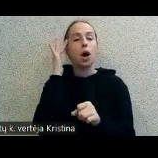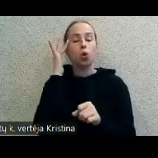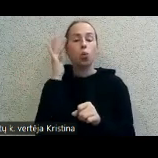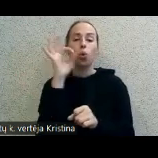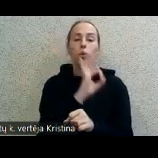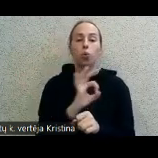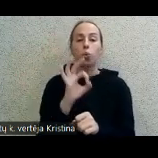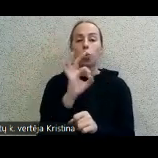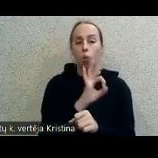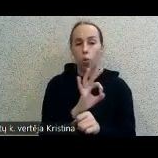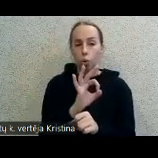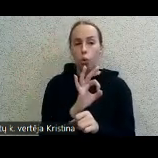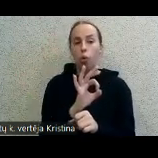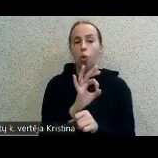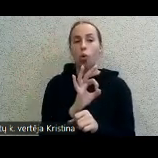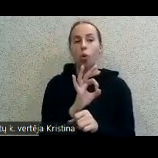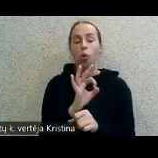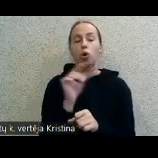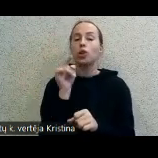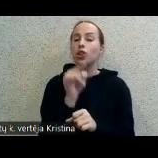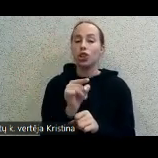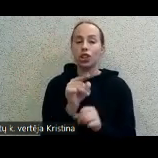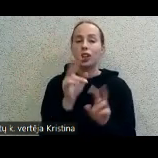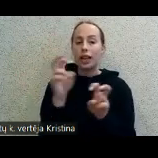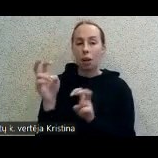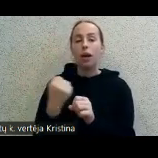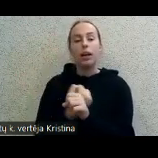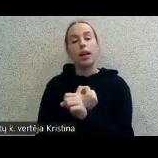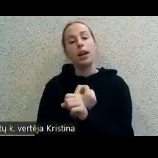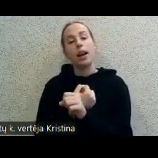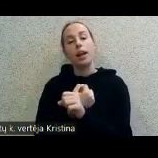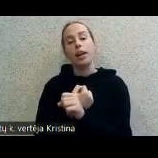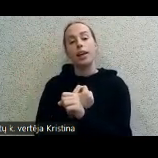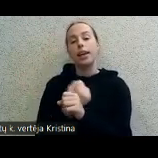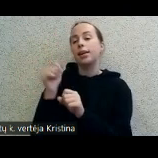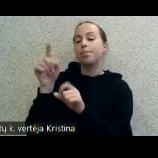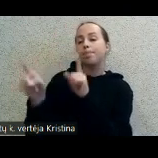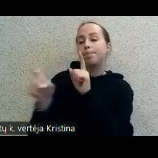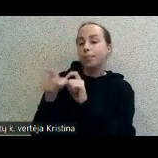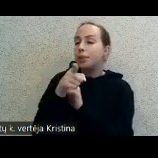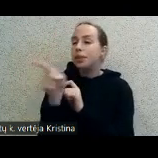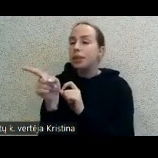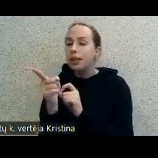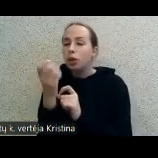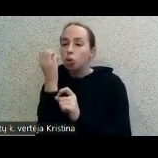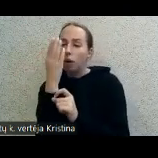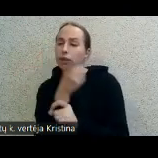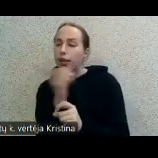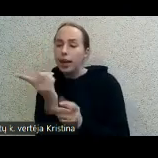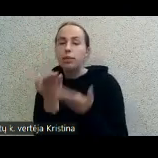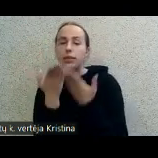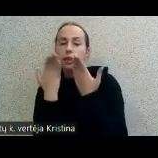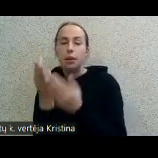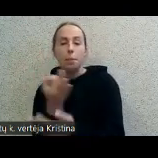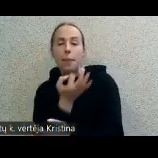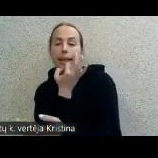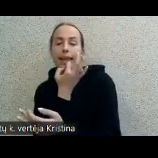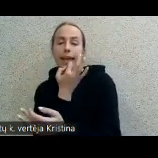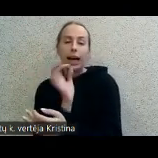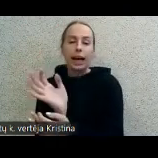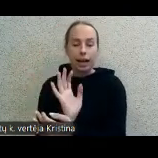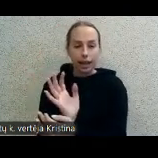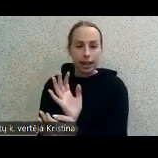tos dalykus ir išsiaiškite, ar jiems patinka skaityti ar ne. Ar jie sako, kad jiems patinka skaityti kitai, ką